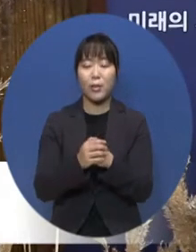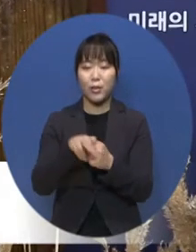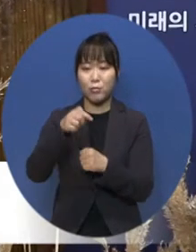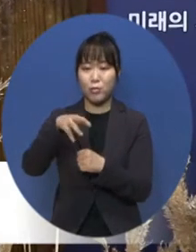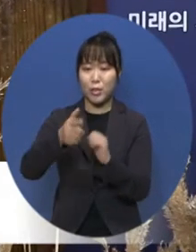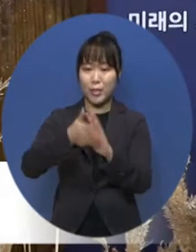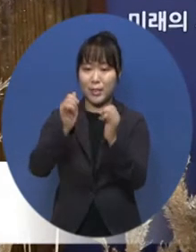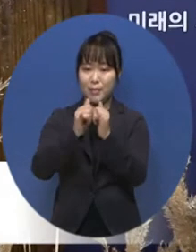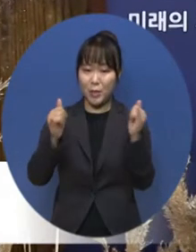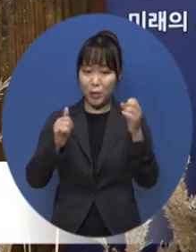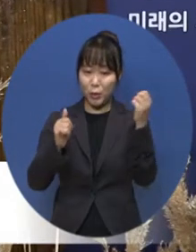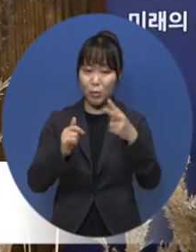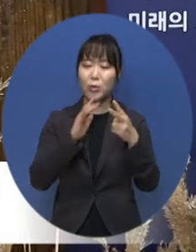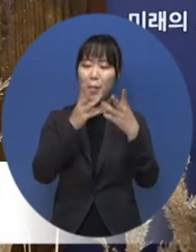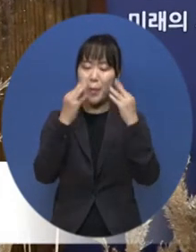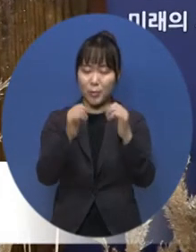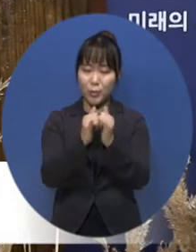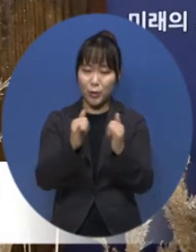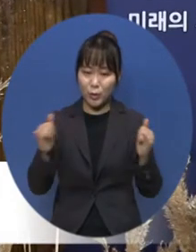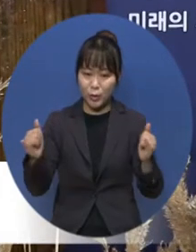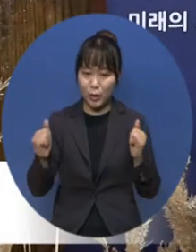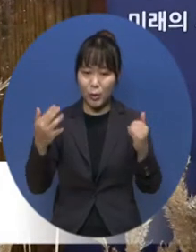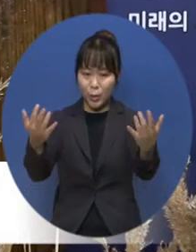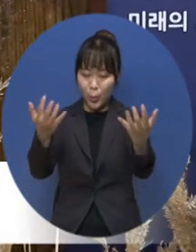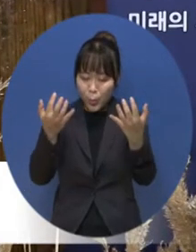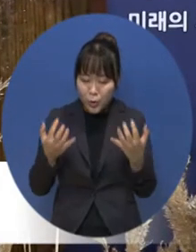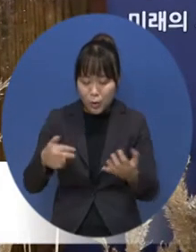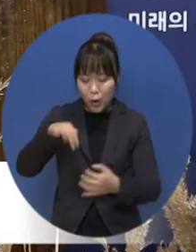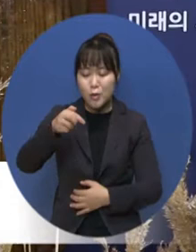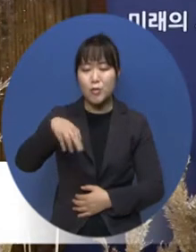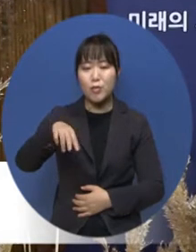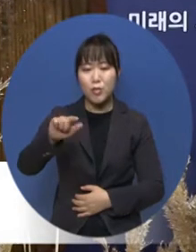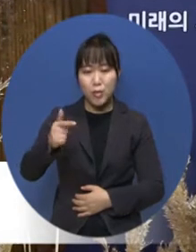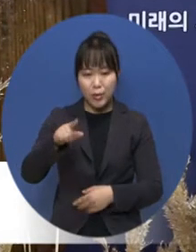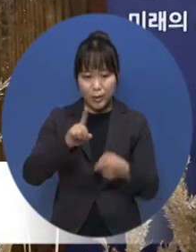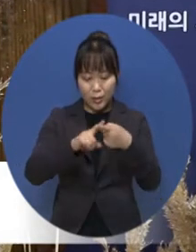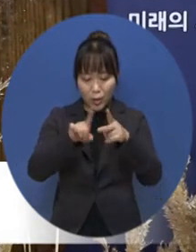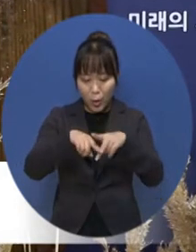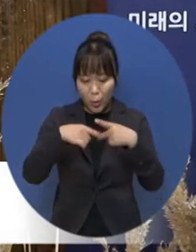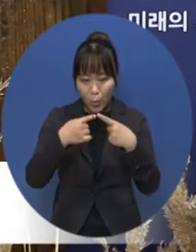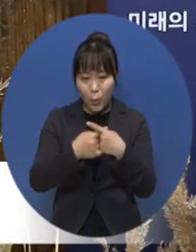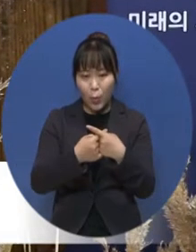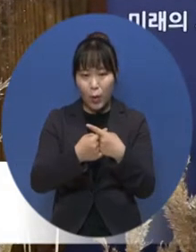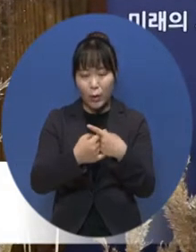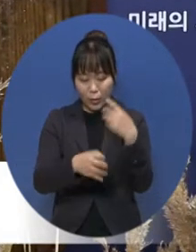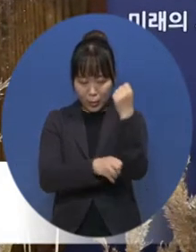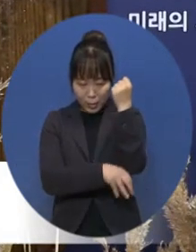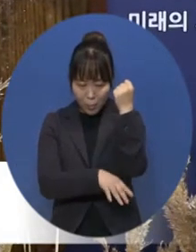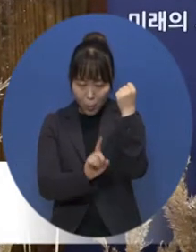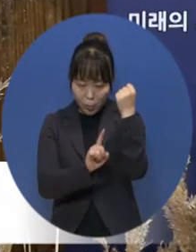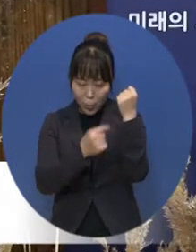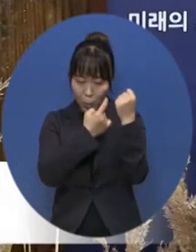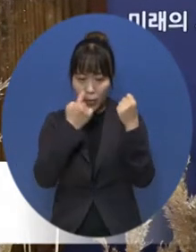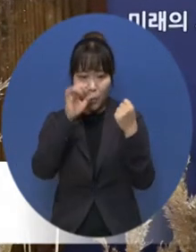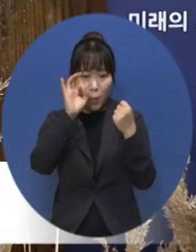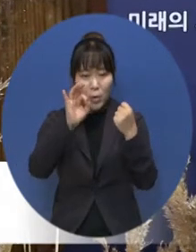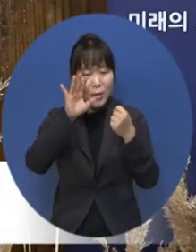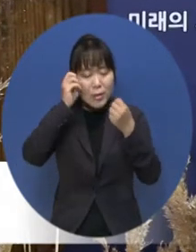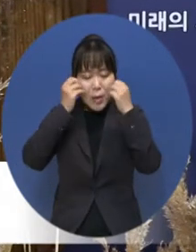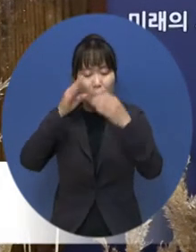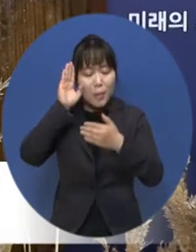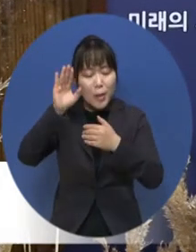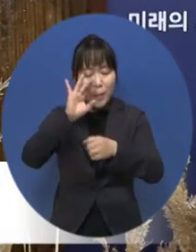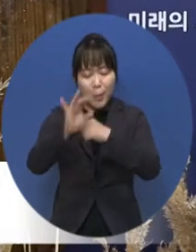순천 시민들 뿐만 아니라 많은 분들이 여기 오셔서 순천을 이해하고 순천의 뿌리를 알고 새로운 미래